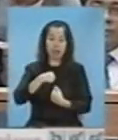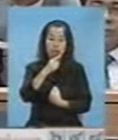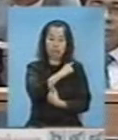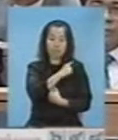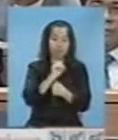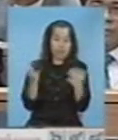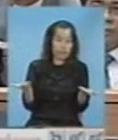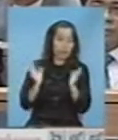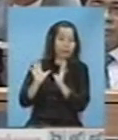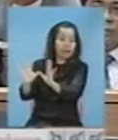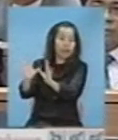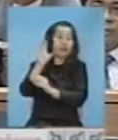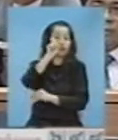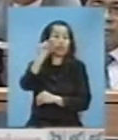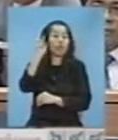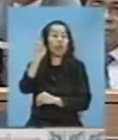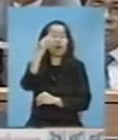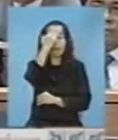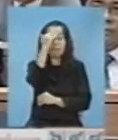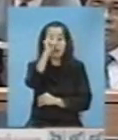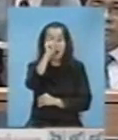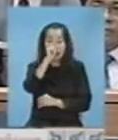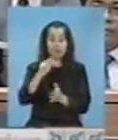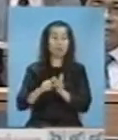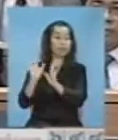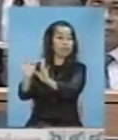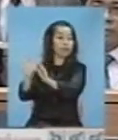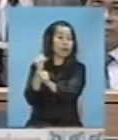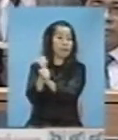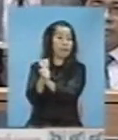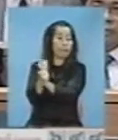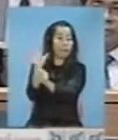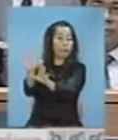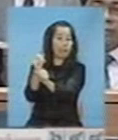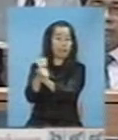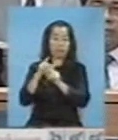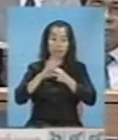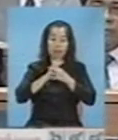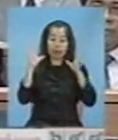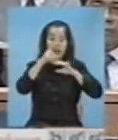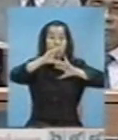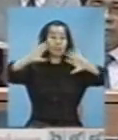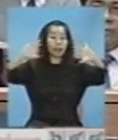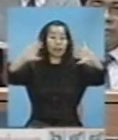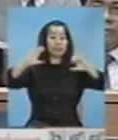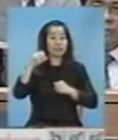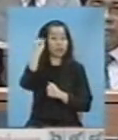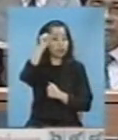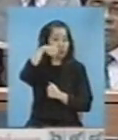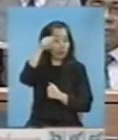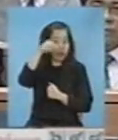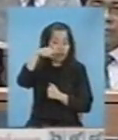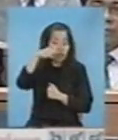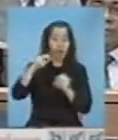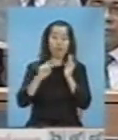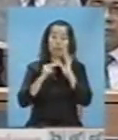อบเพราะอ้างว่าสสร.เป็นผู้ดำเนินการเท่ากับ